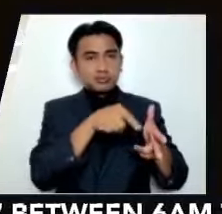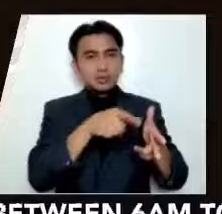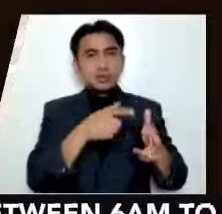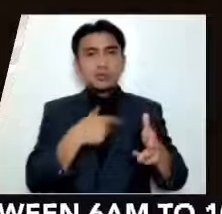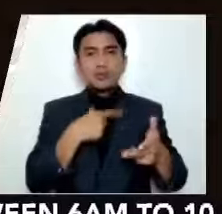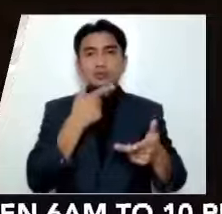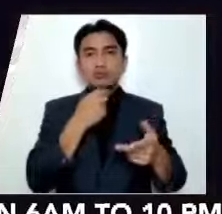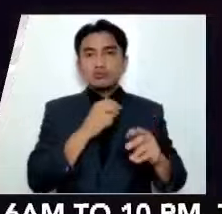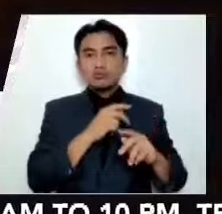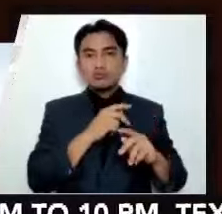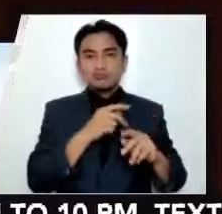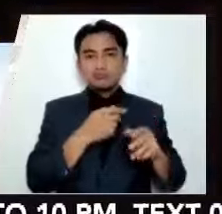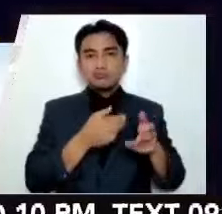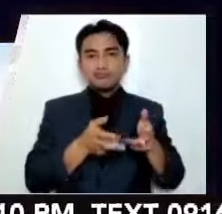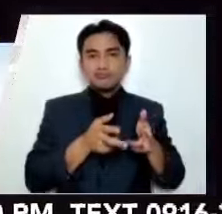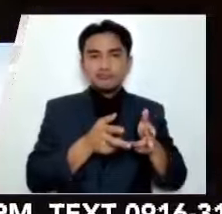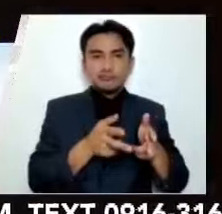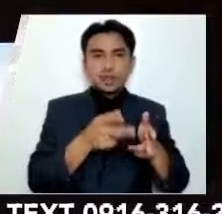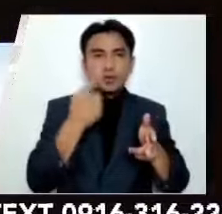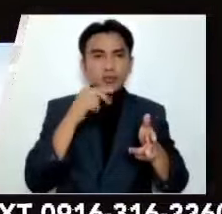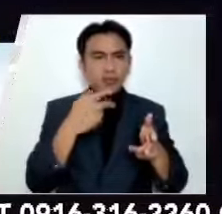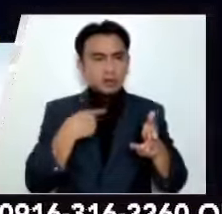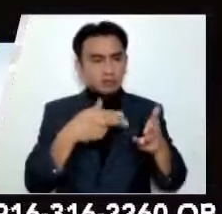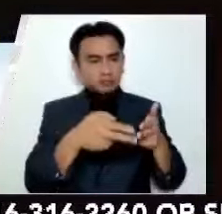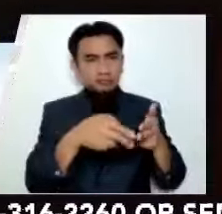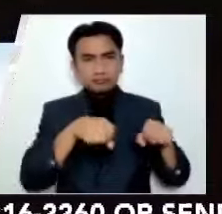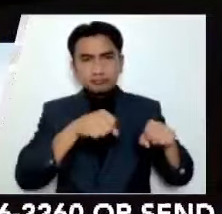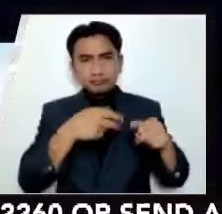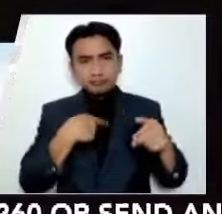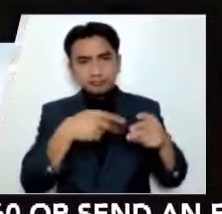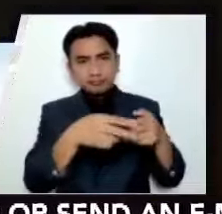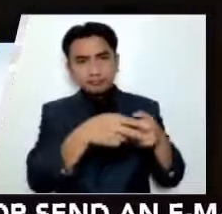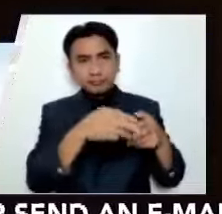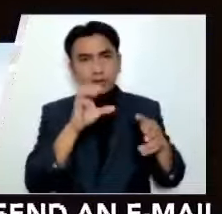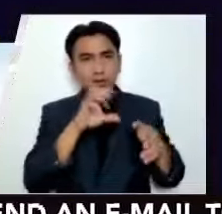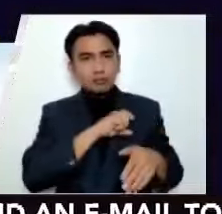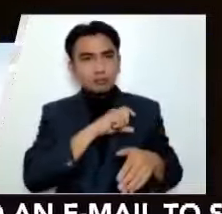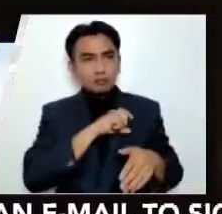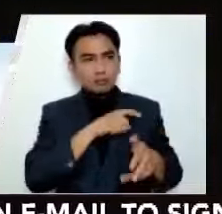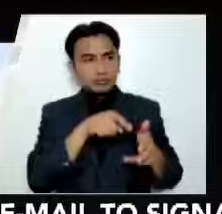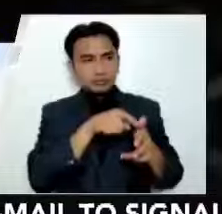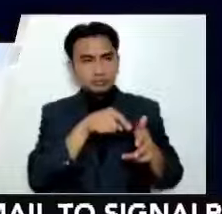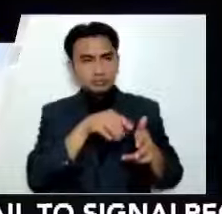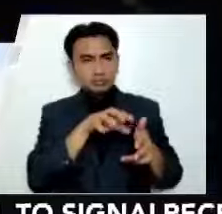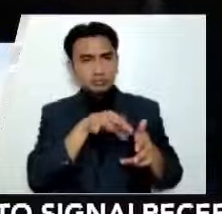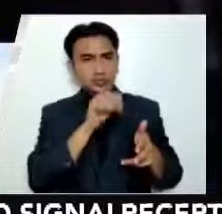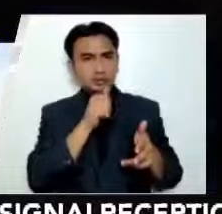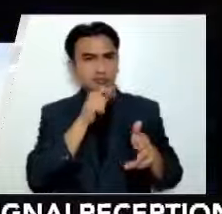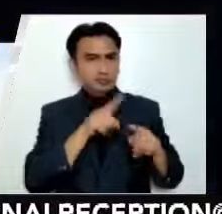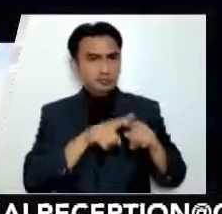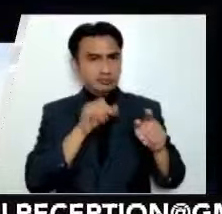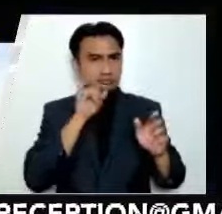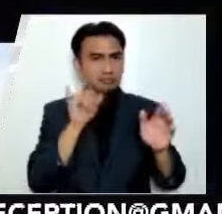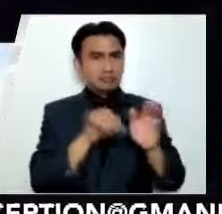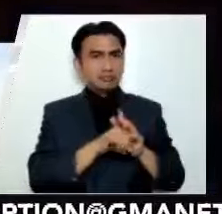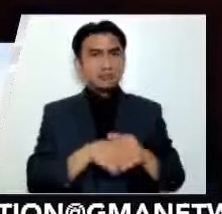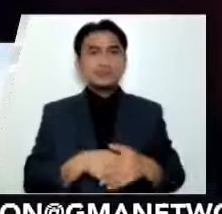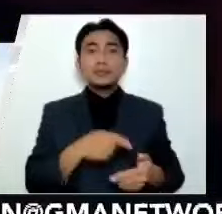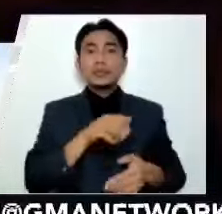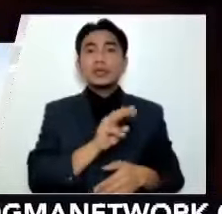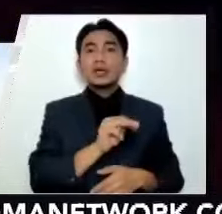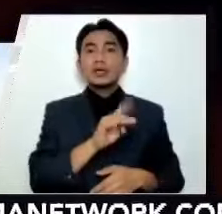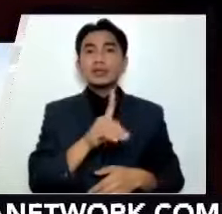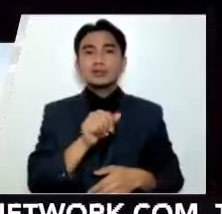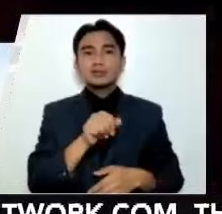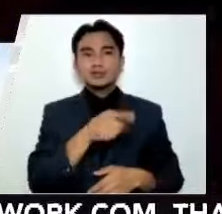yan sa police marking sa kanilang mga motorsiklo kahit hindi naman sila police. Tauhan sila ng MMDA. Depensa ng